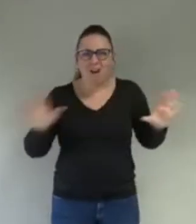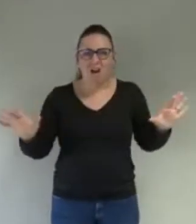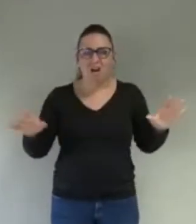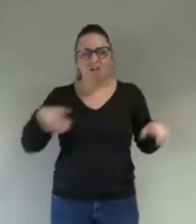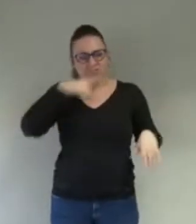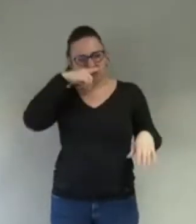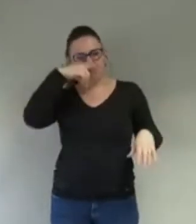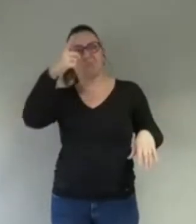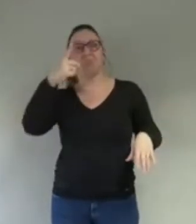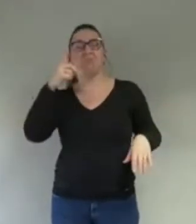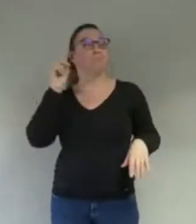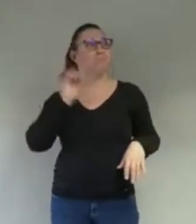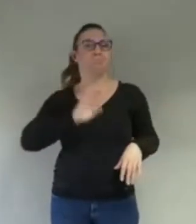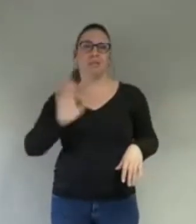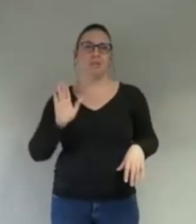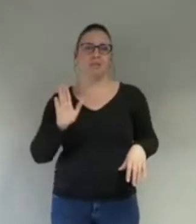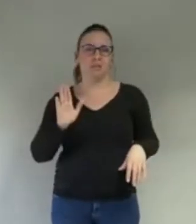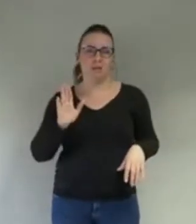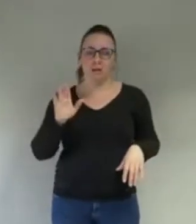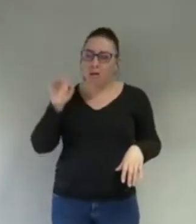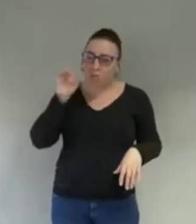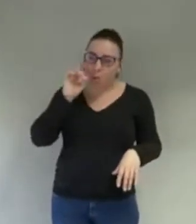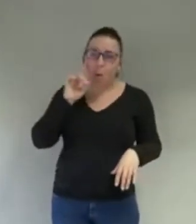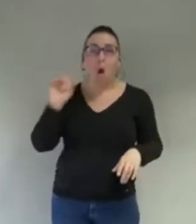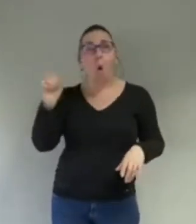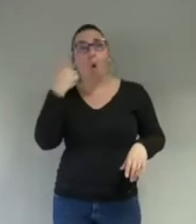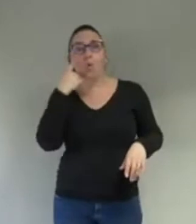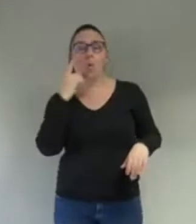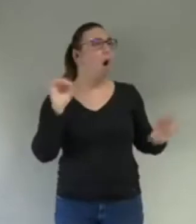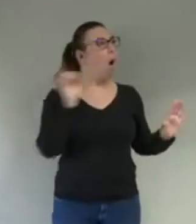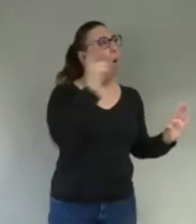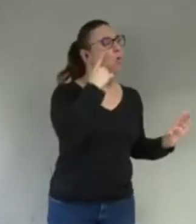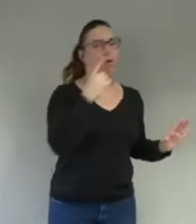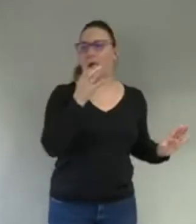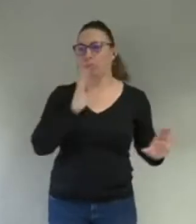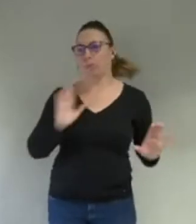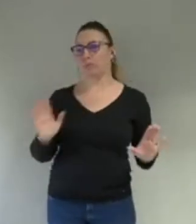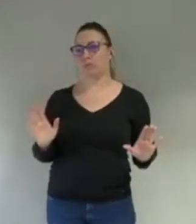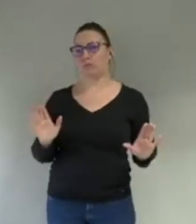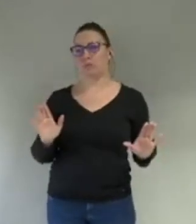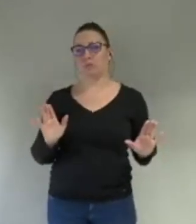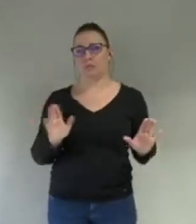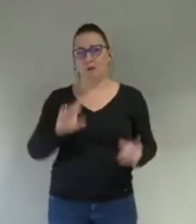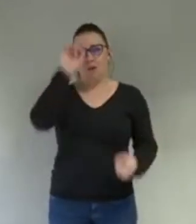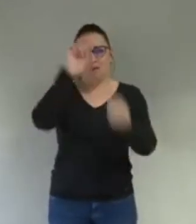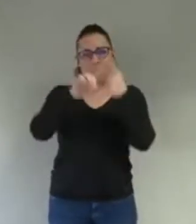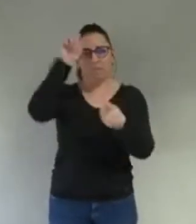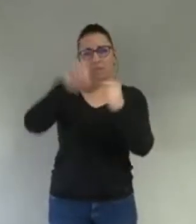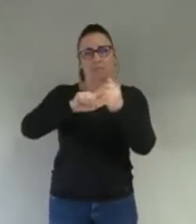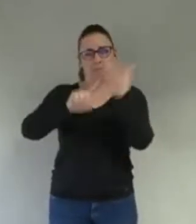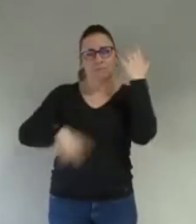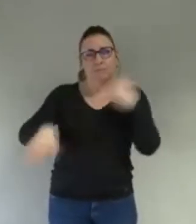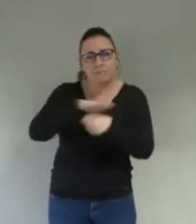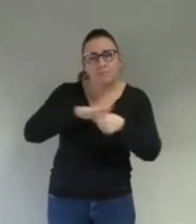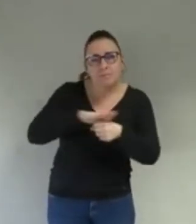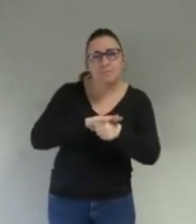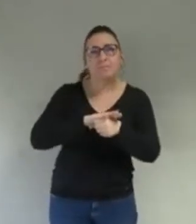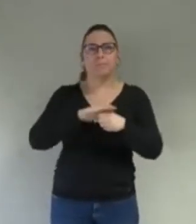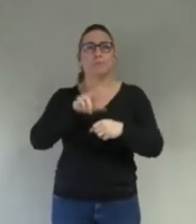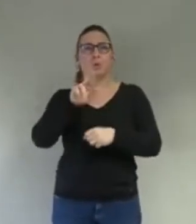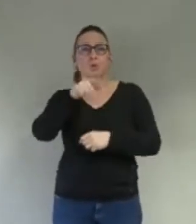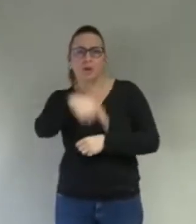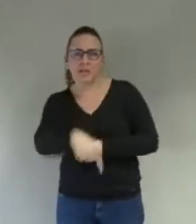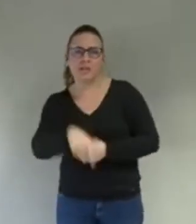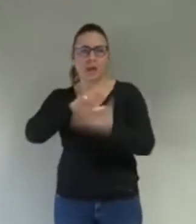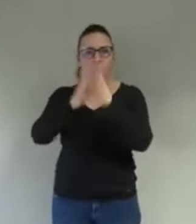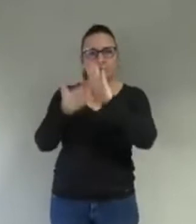mépris, car vous ne pouvez pas dire que vous n'êtes pas au courant. Sur tous les sujets, les Grenoblois, les unions de quartier, les